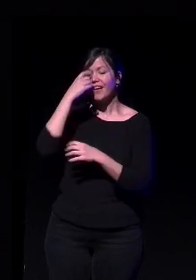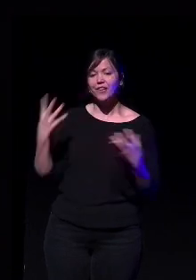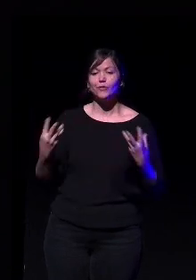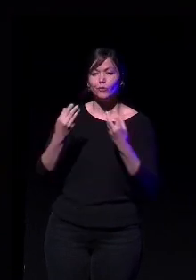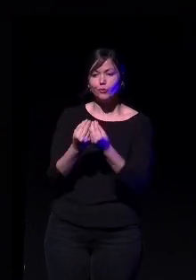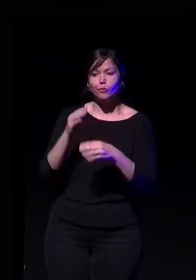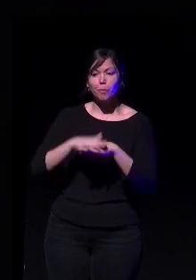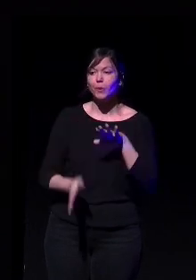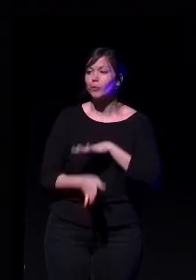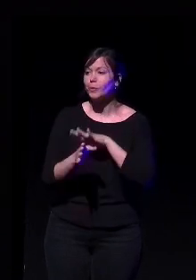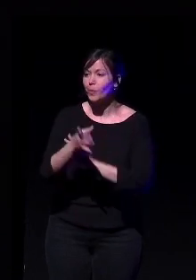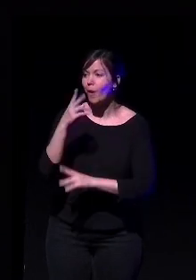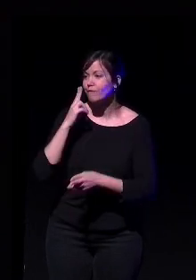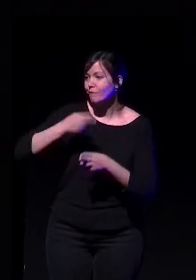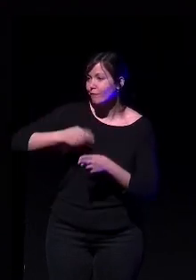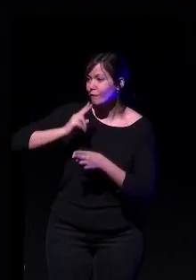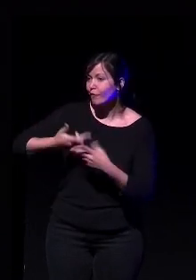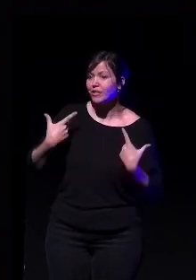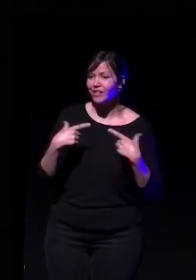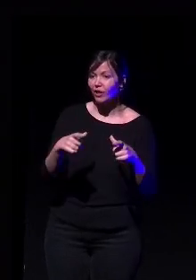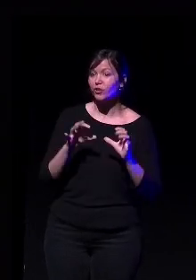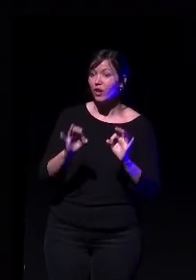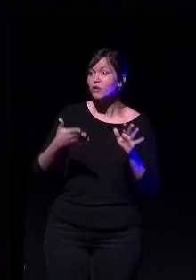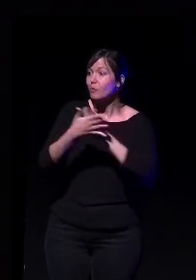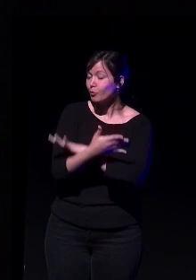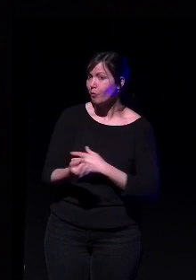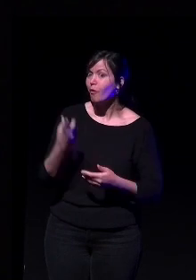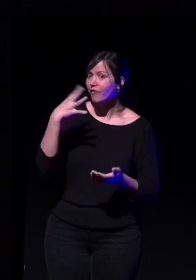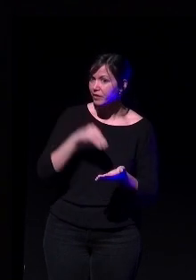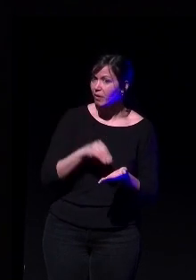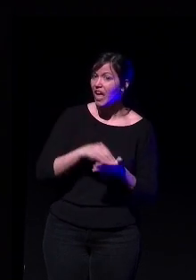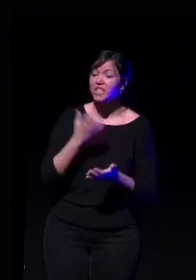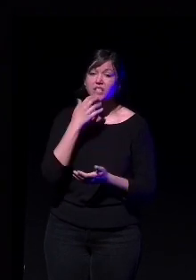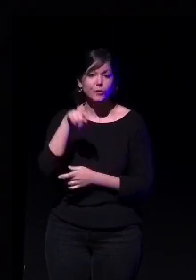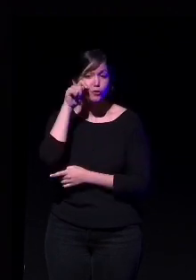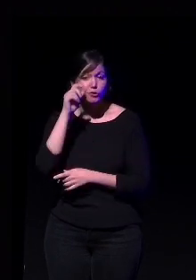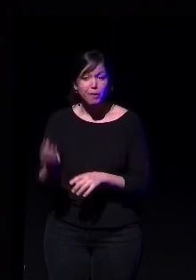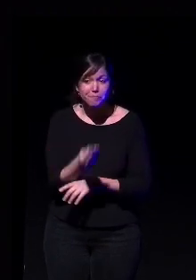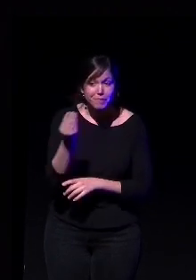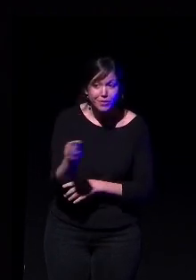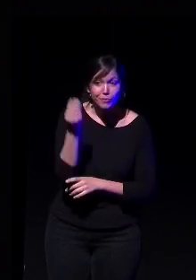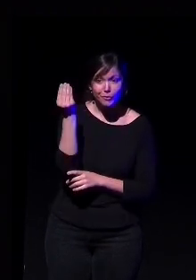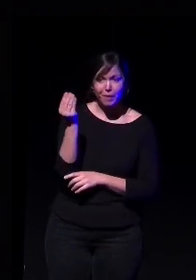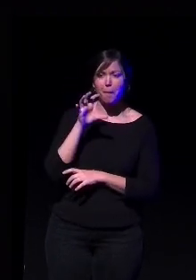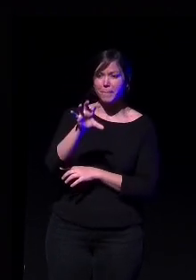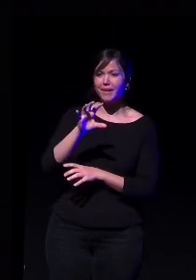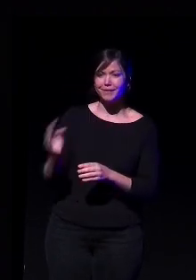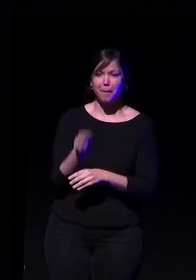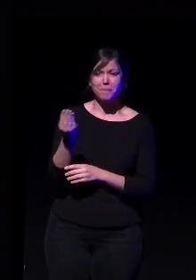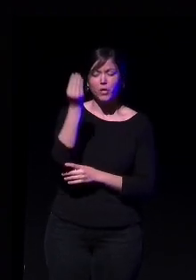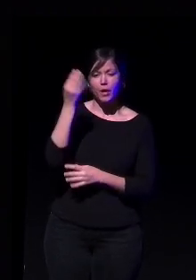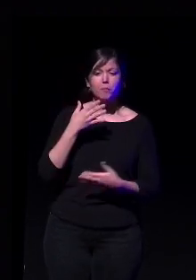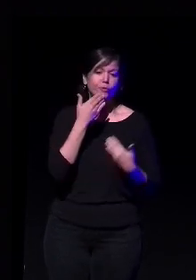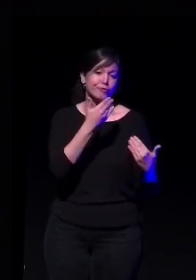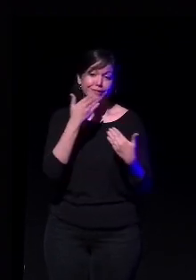seguir enfortint aquest sector, perquè, com moltes vegades m'heu sentit dir, si millorem el turisme, millorarem segur el país. Moltíssimes gràcies